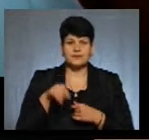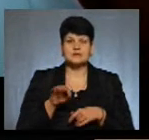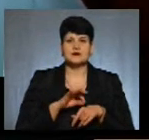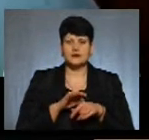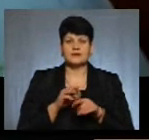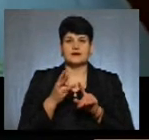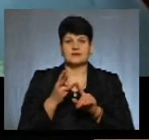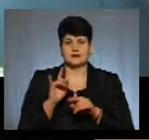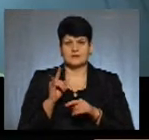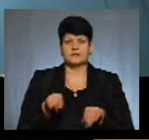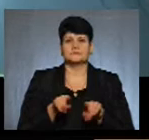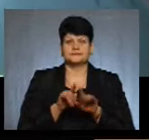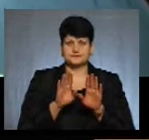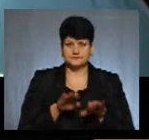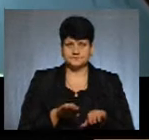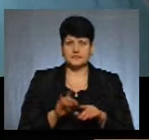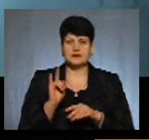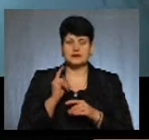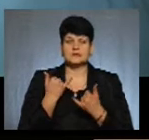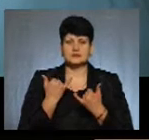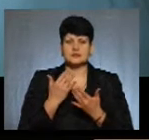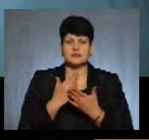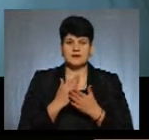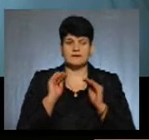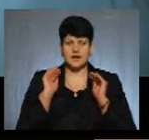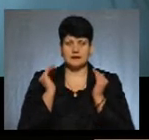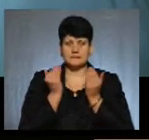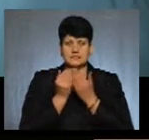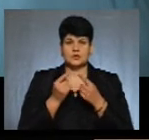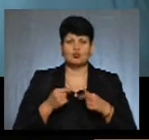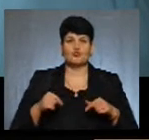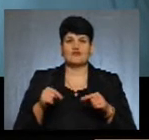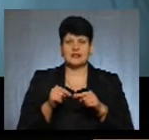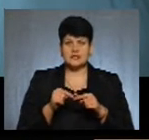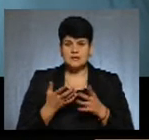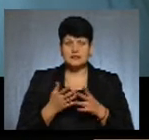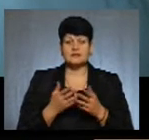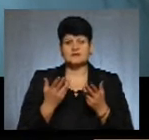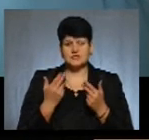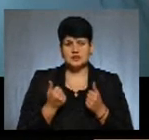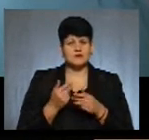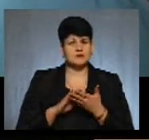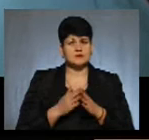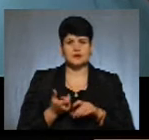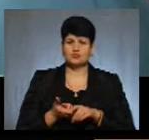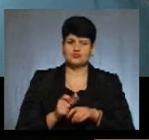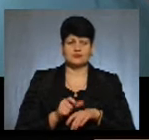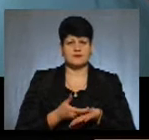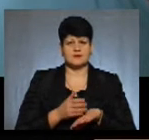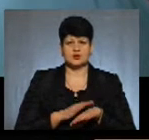ніби й захворіла третя дитина. Дитина зараз знаходиться в реанімаційному відділенні. Звичайно, стан її дуже